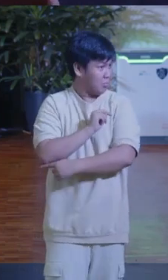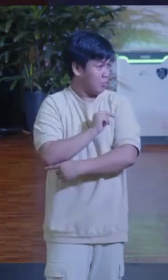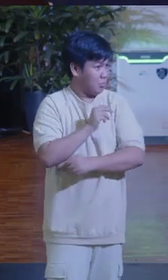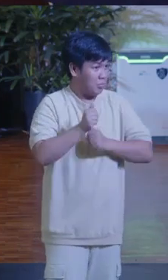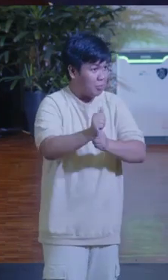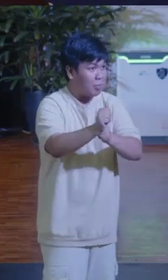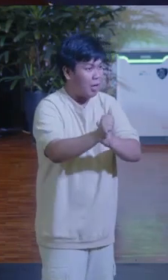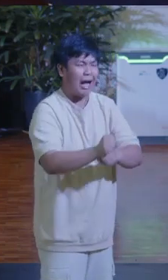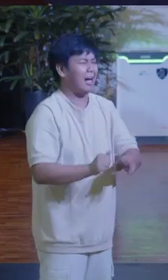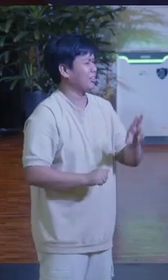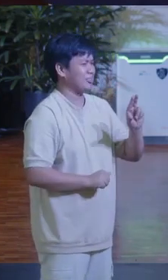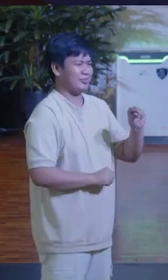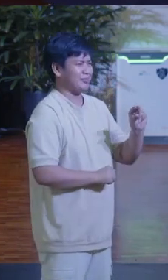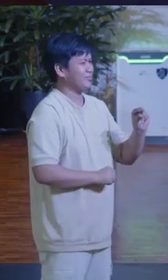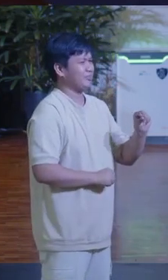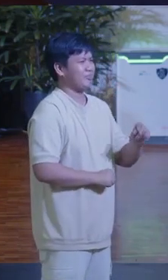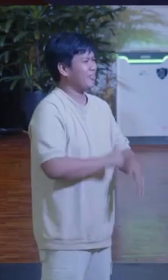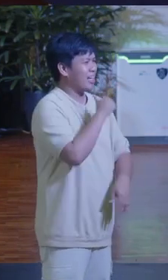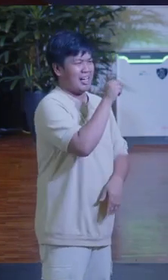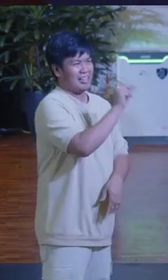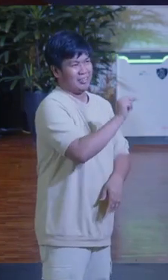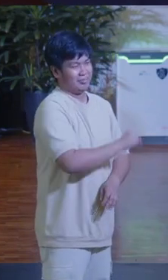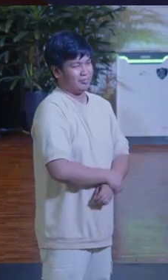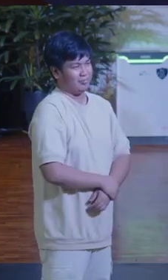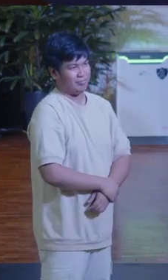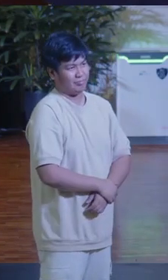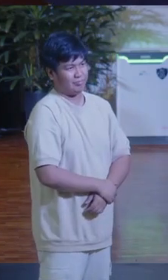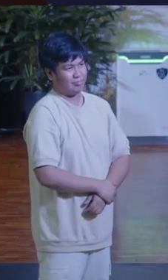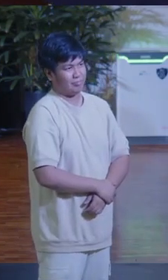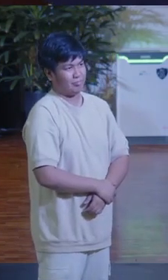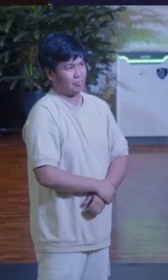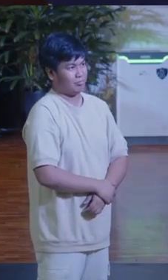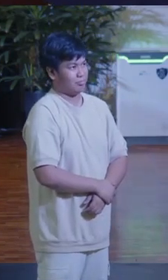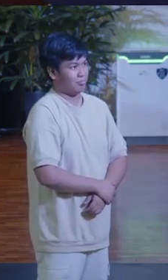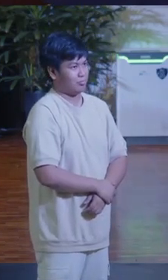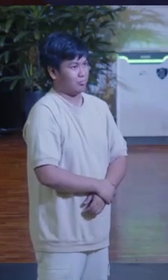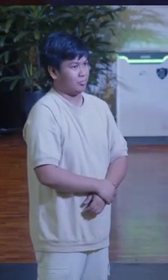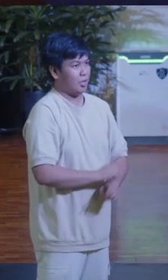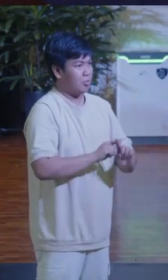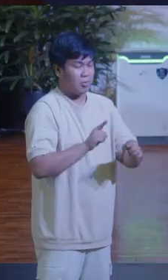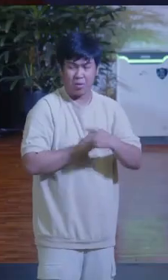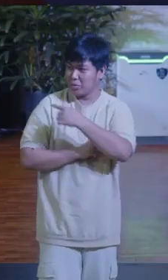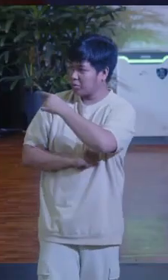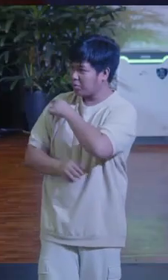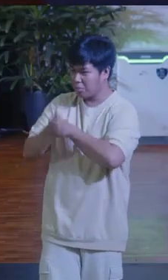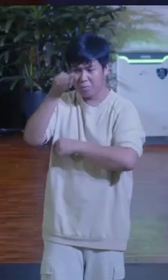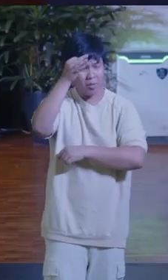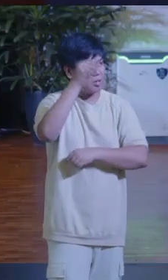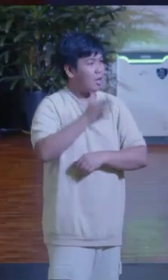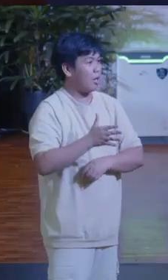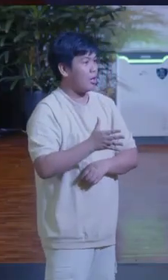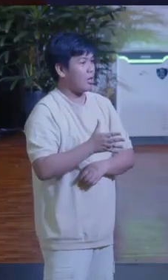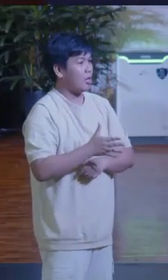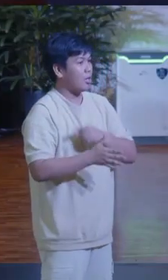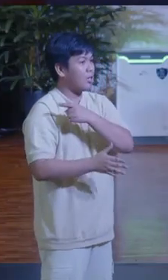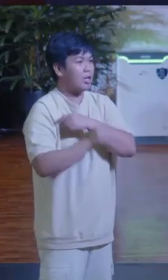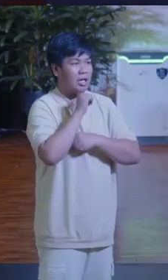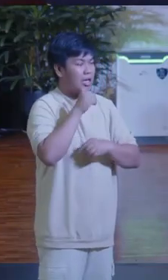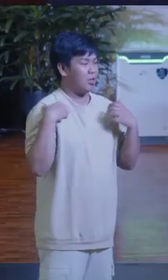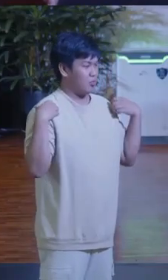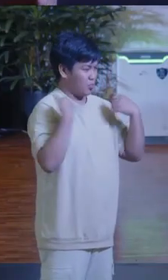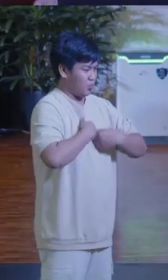Alam nyo, hindi po siya requirement. Bakit kayo, Pastor, hindi kayo nagsusuot ng coat and